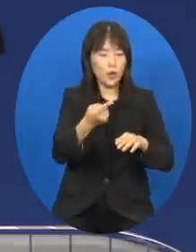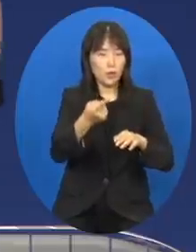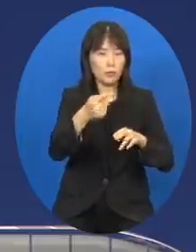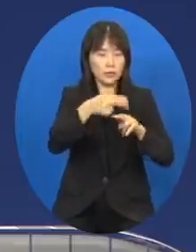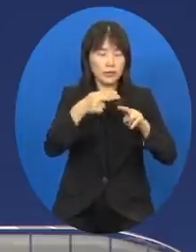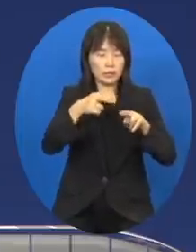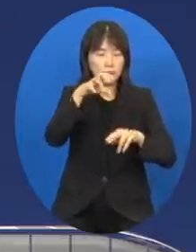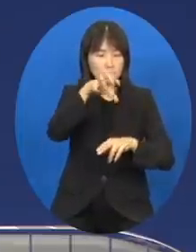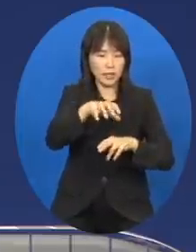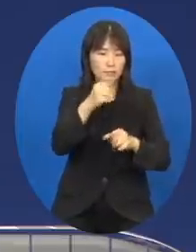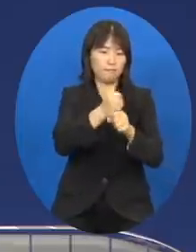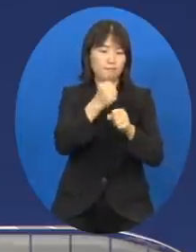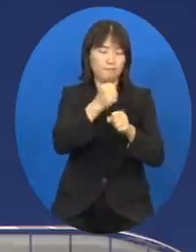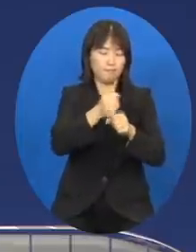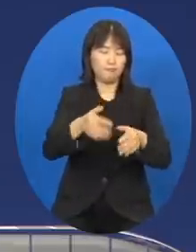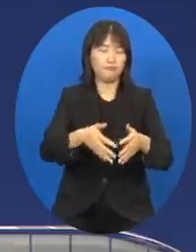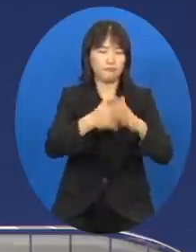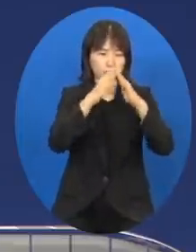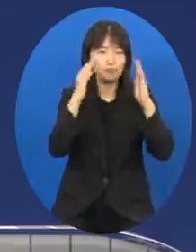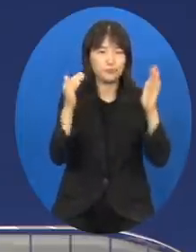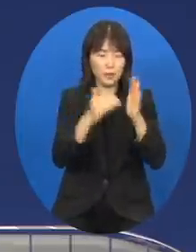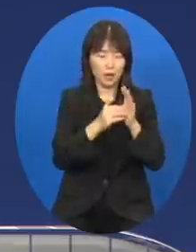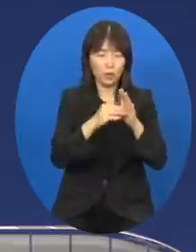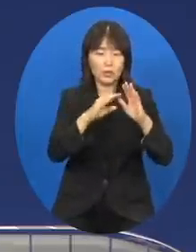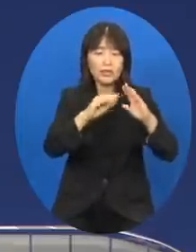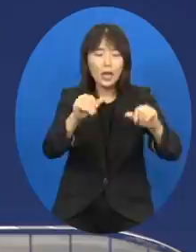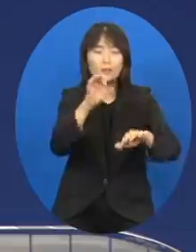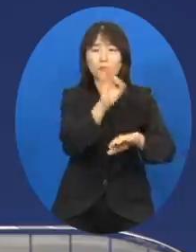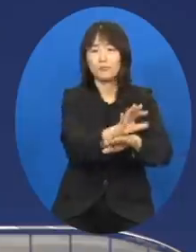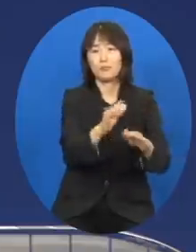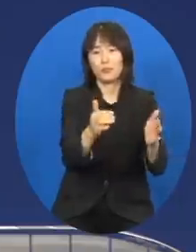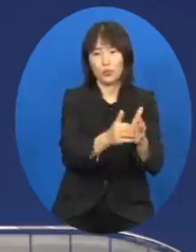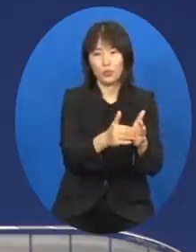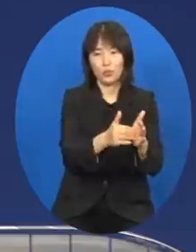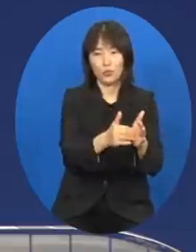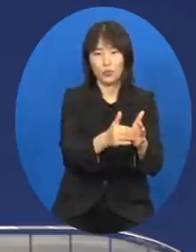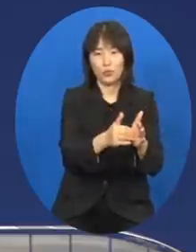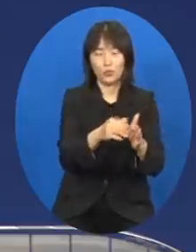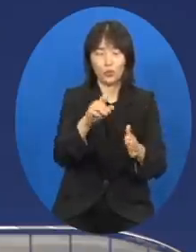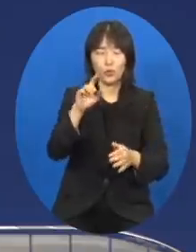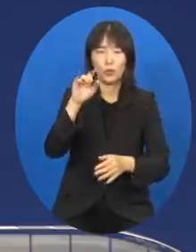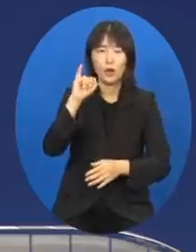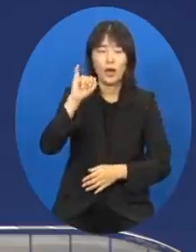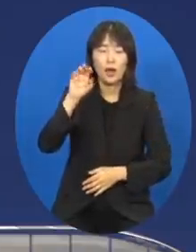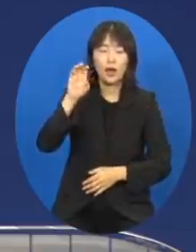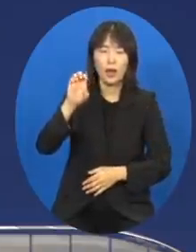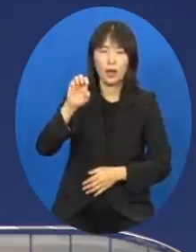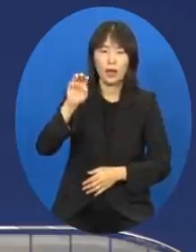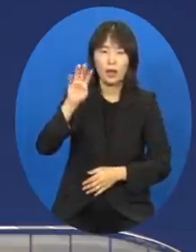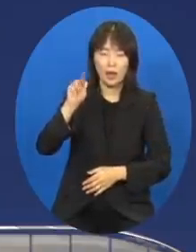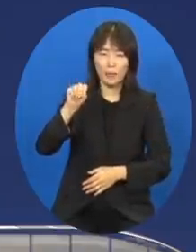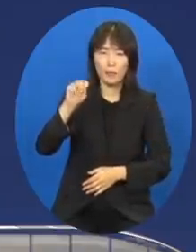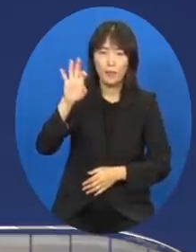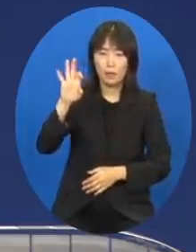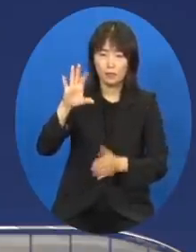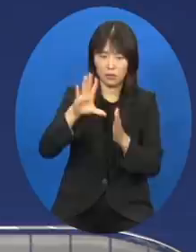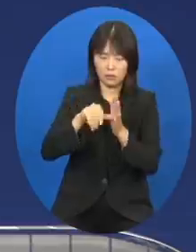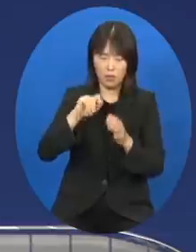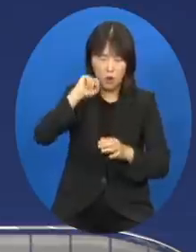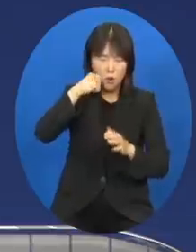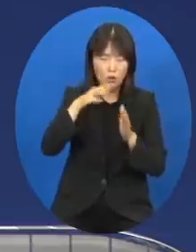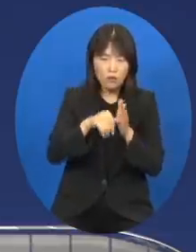땅도 샀어요. IMF 때문에 그 어려운 때 세상에 교회 부지도 넓히고